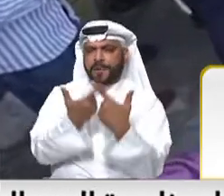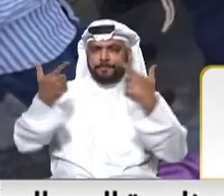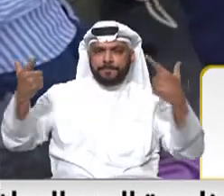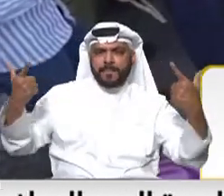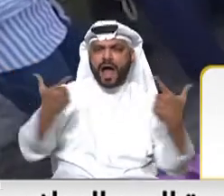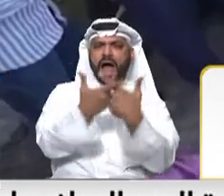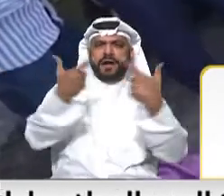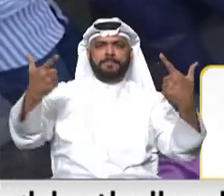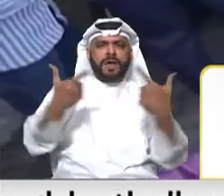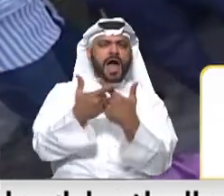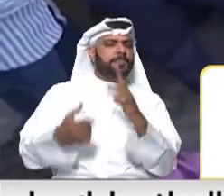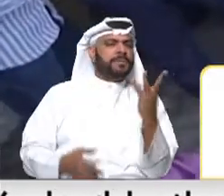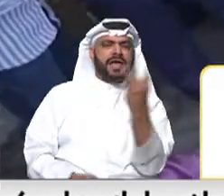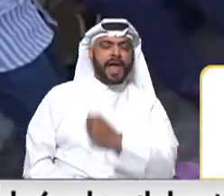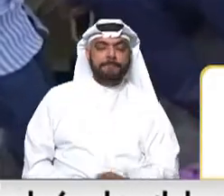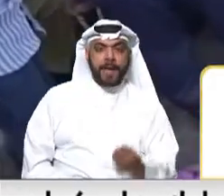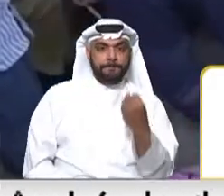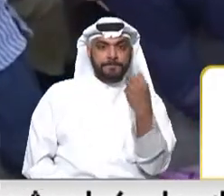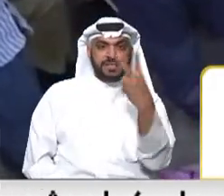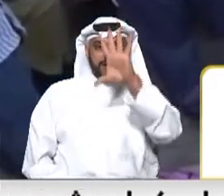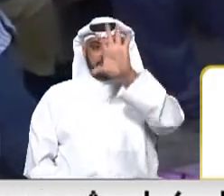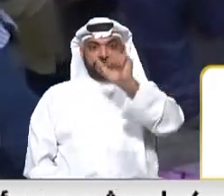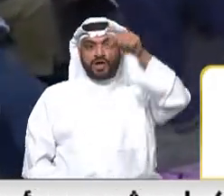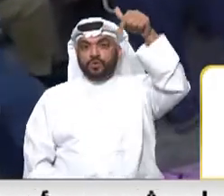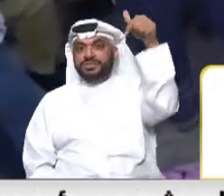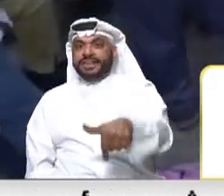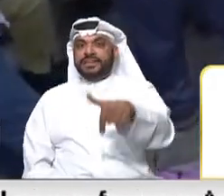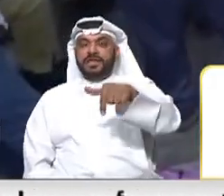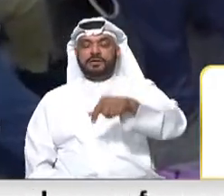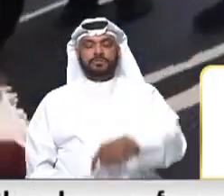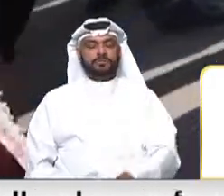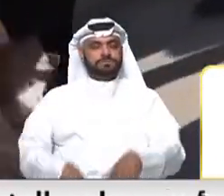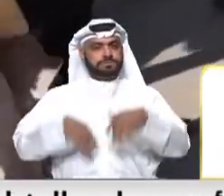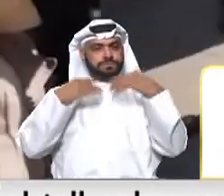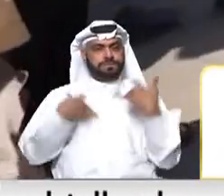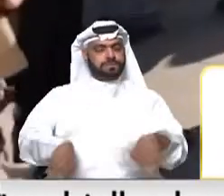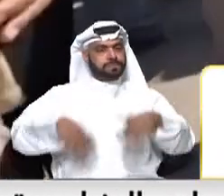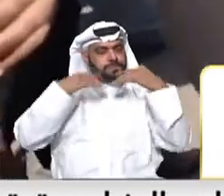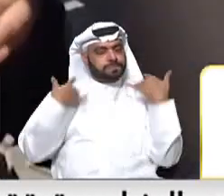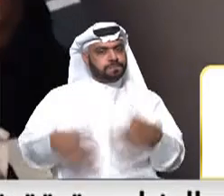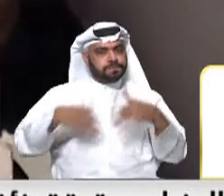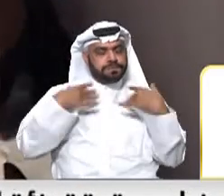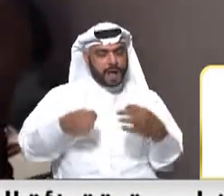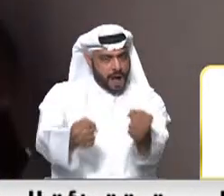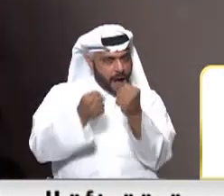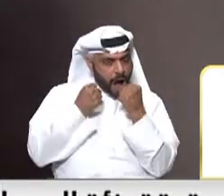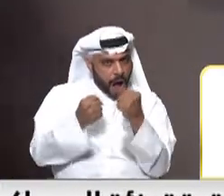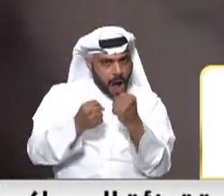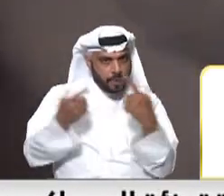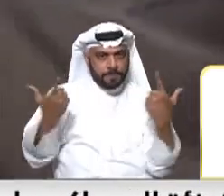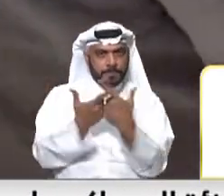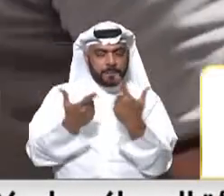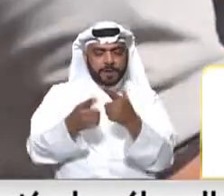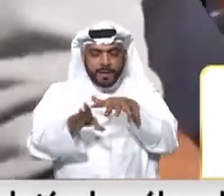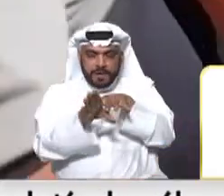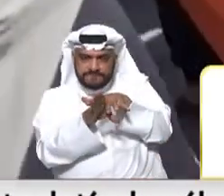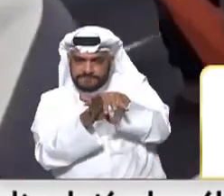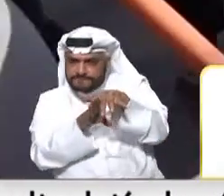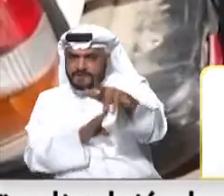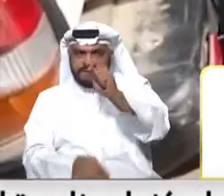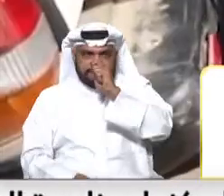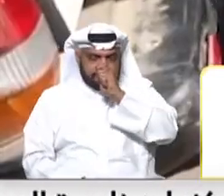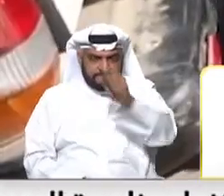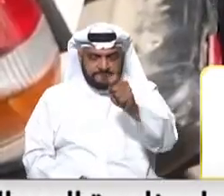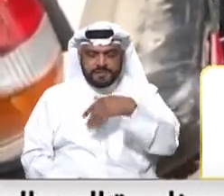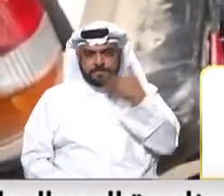الحرب، حيث ارتكب جيش الاحتلال الإسرائيلي المزيد من المجازر بحق المدنيين الأبرياء، وصل